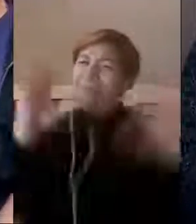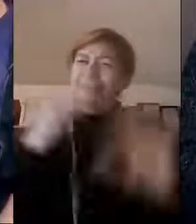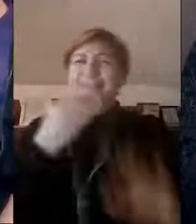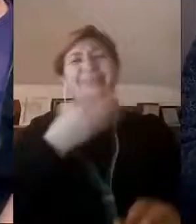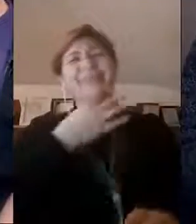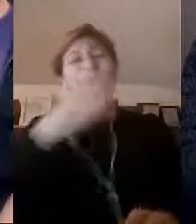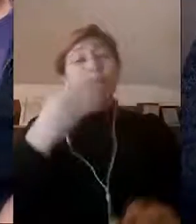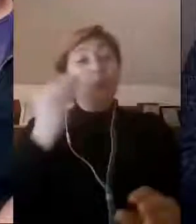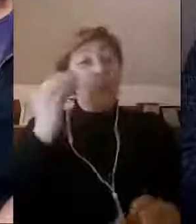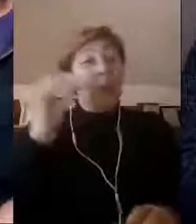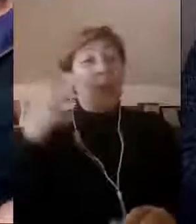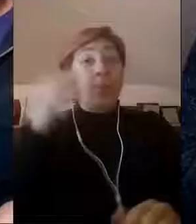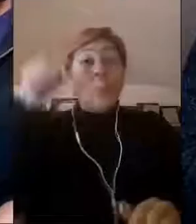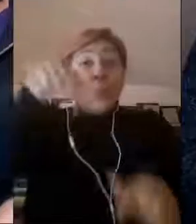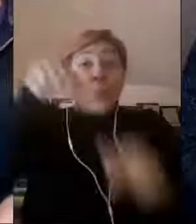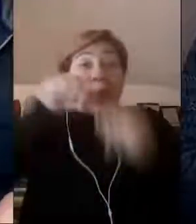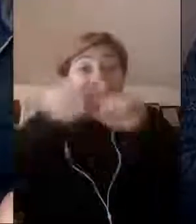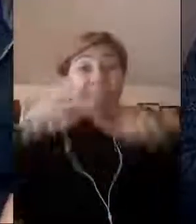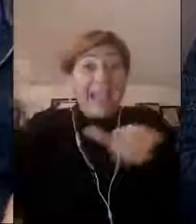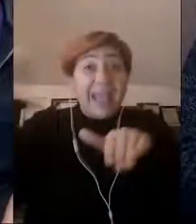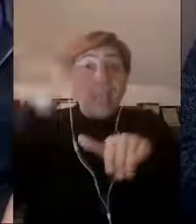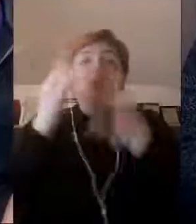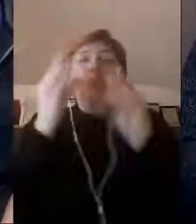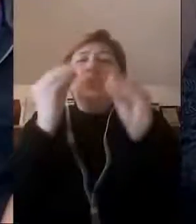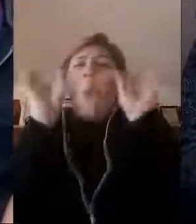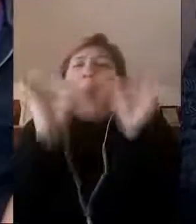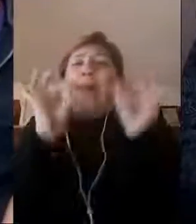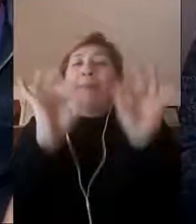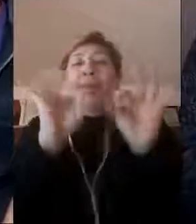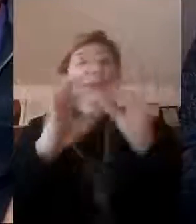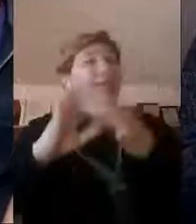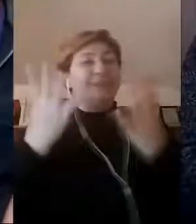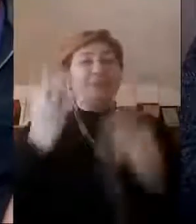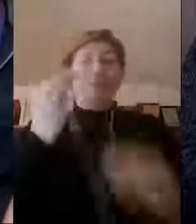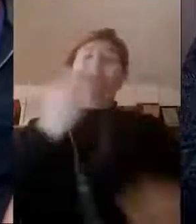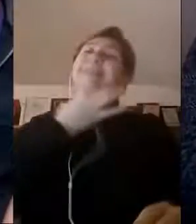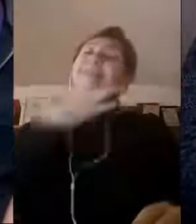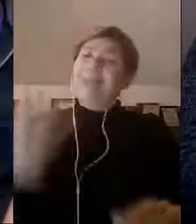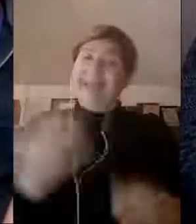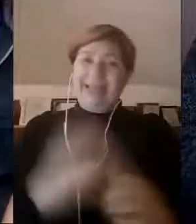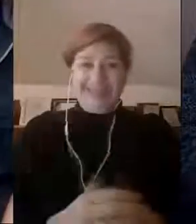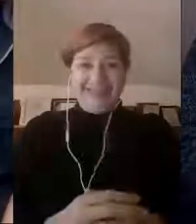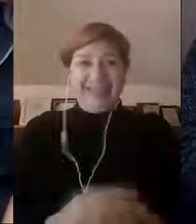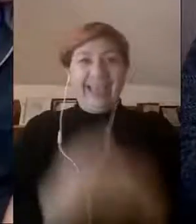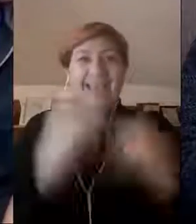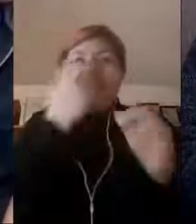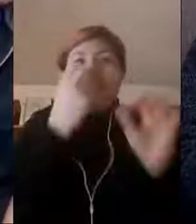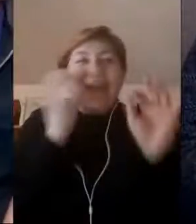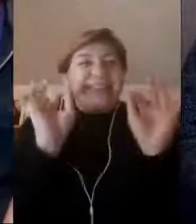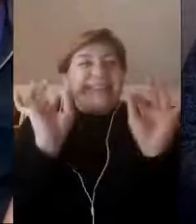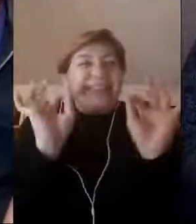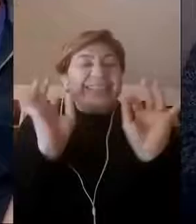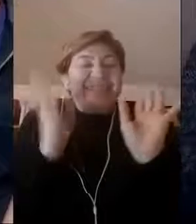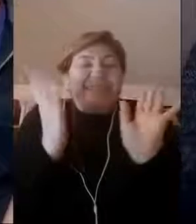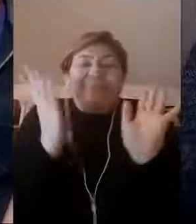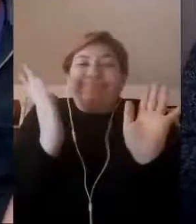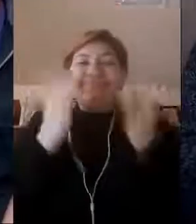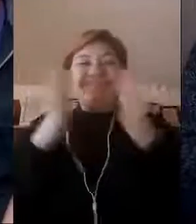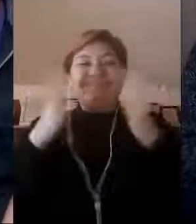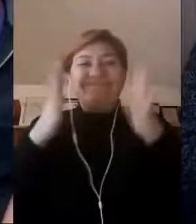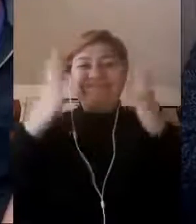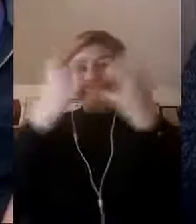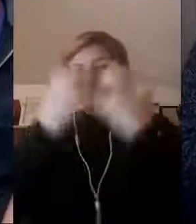için önemi de bugünkü yayına gelmesi ayrıca önemli. Evet. Çok teşekkürler. Hassasiyet olduğu çok belli. Evet, bugün çünkü